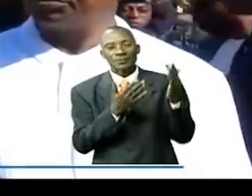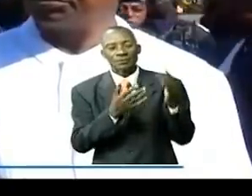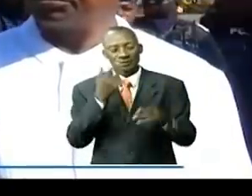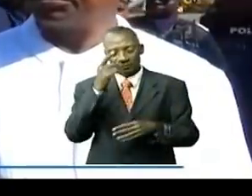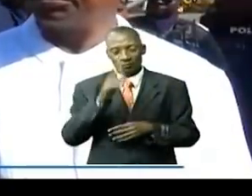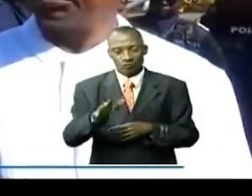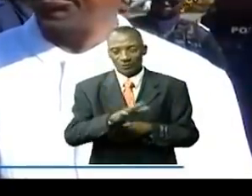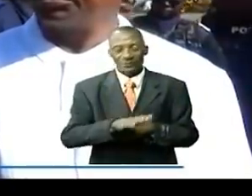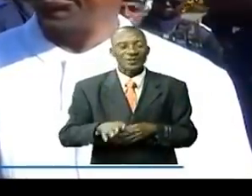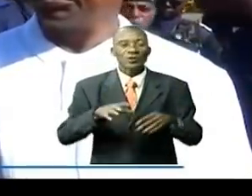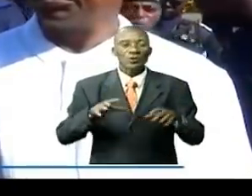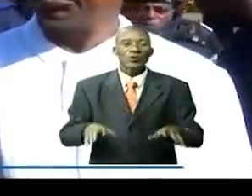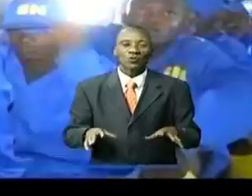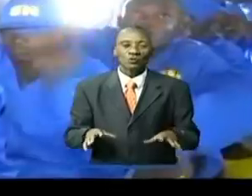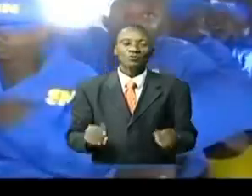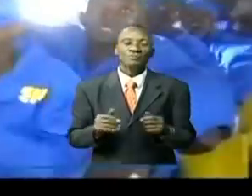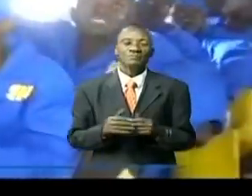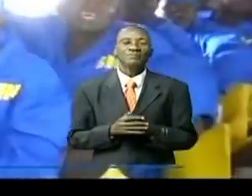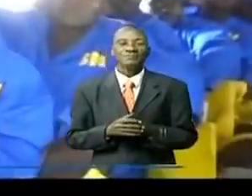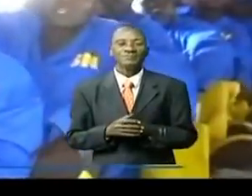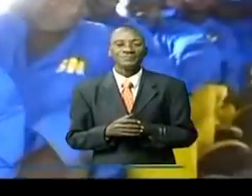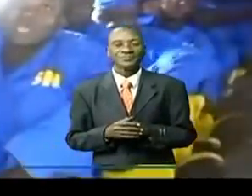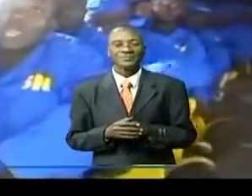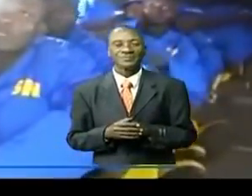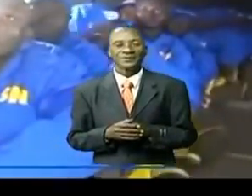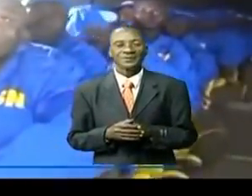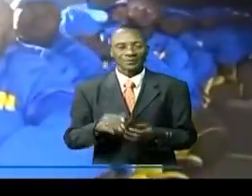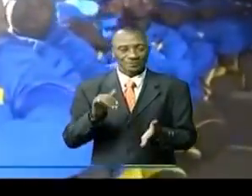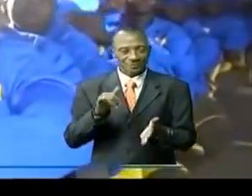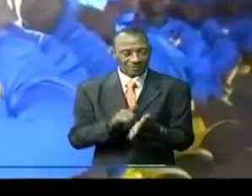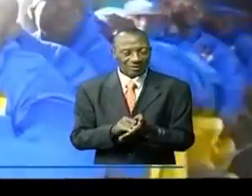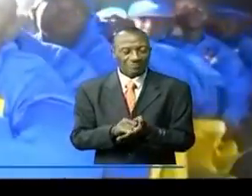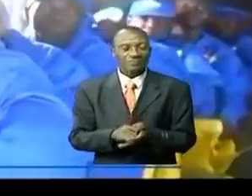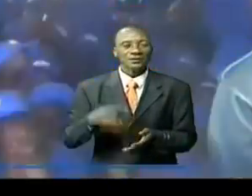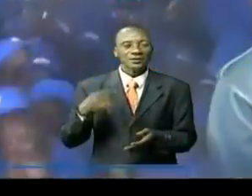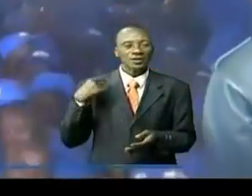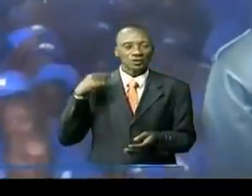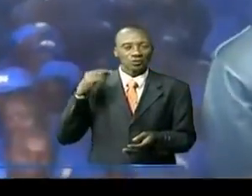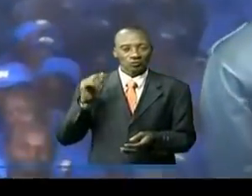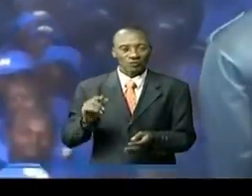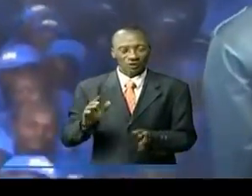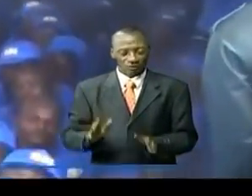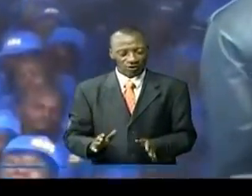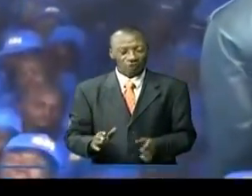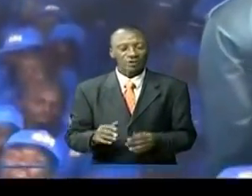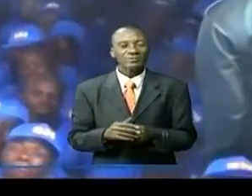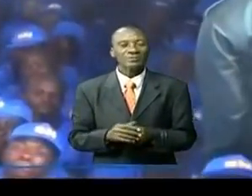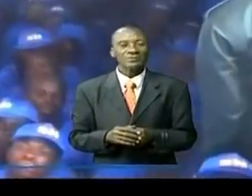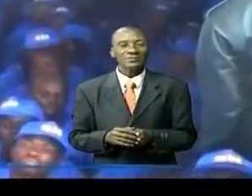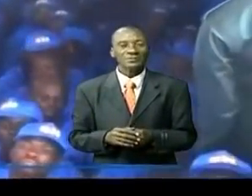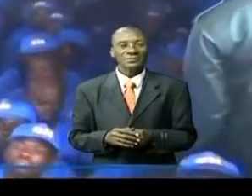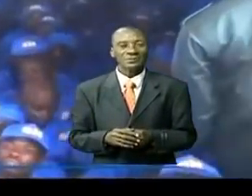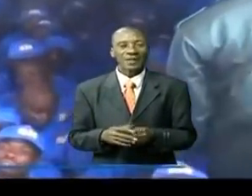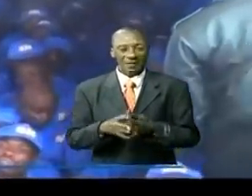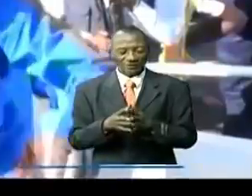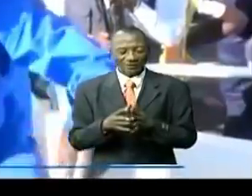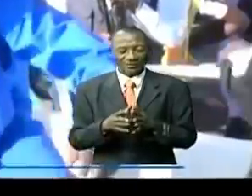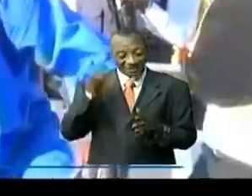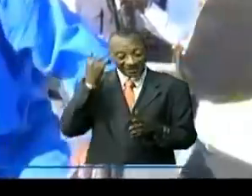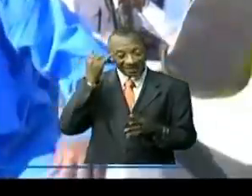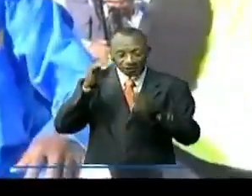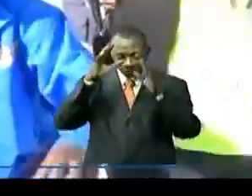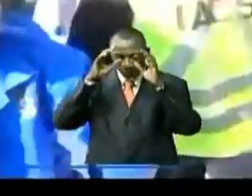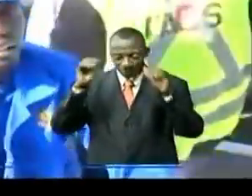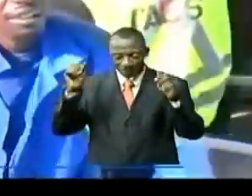filière où ils vont être formés. Avec cette opération conjointe, gouvernement, Kaboula, service national, sous la bénédiction du président de la République,